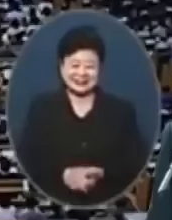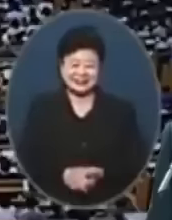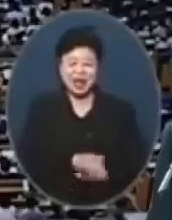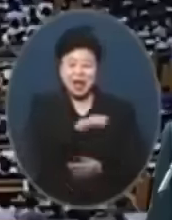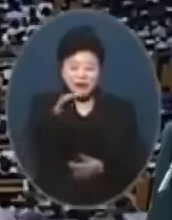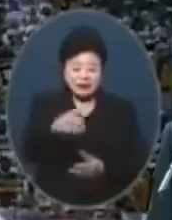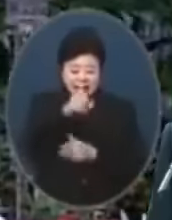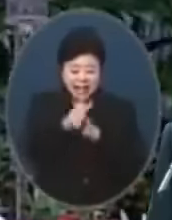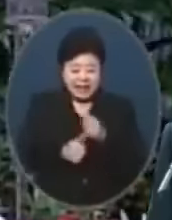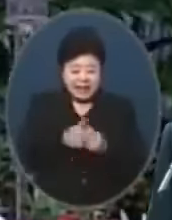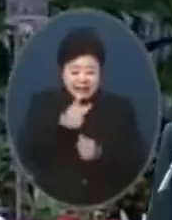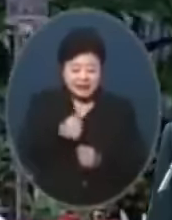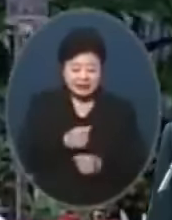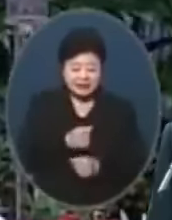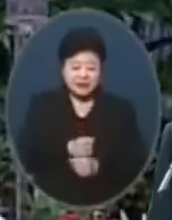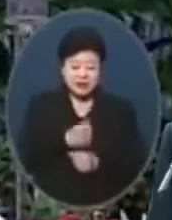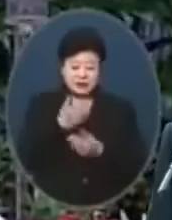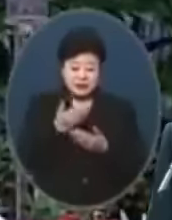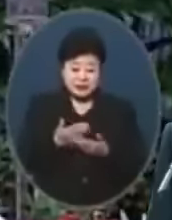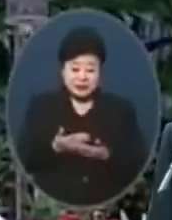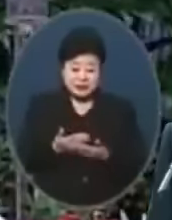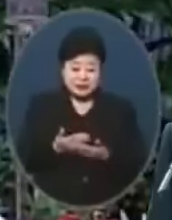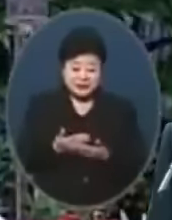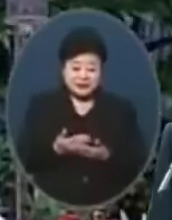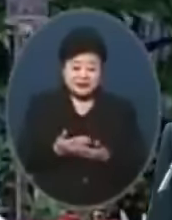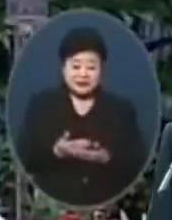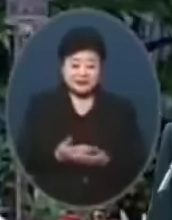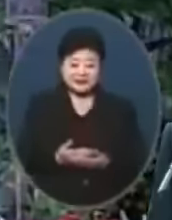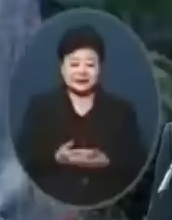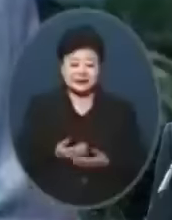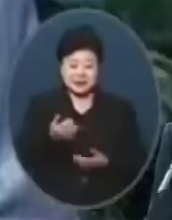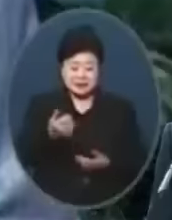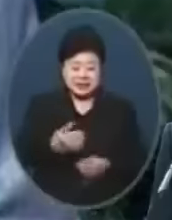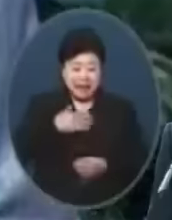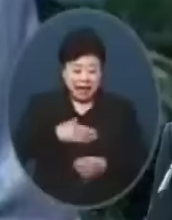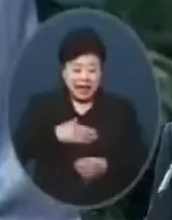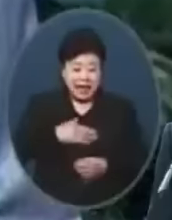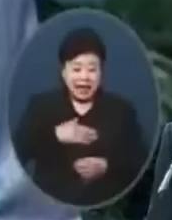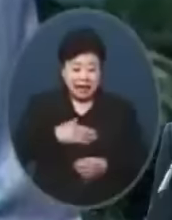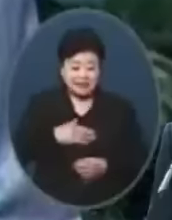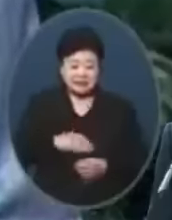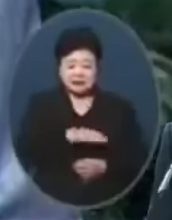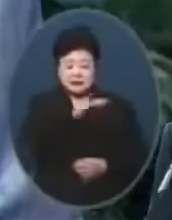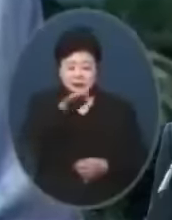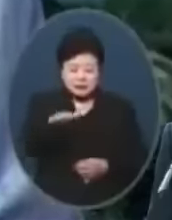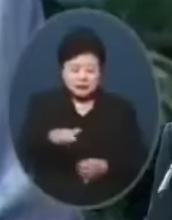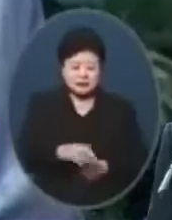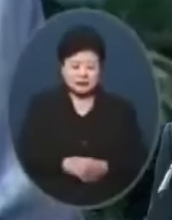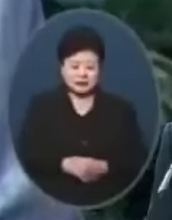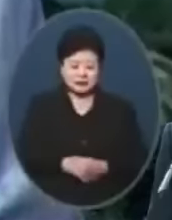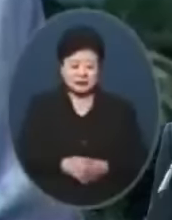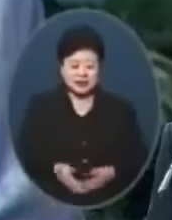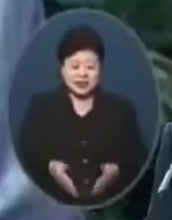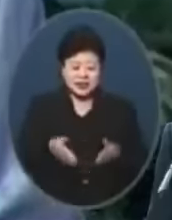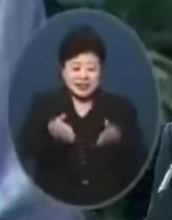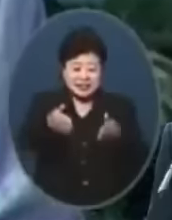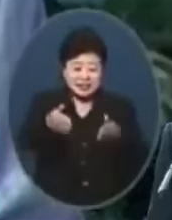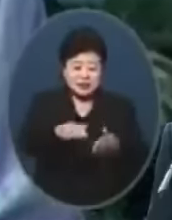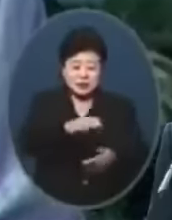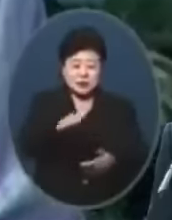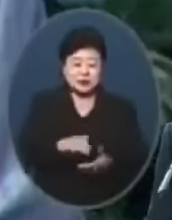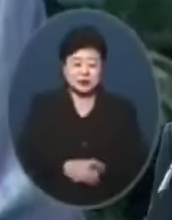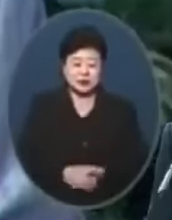우리는 하나님을 미리 아신 바 된 사람들인 것입니다. 하나님 여러분 모르고 길거리에 걸어다니는데